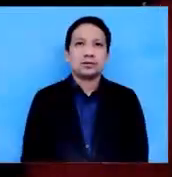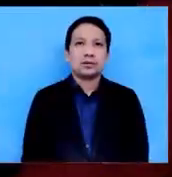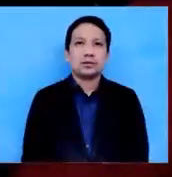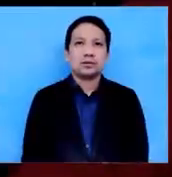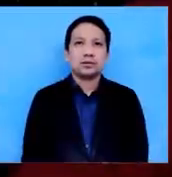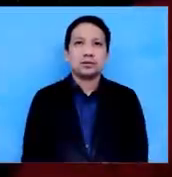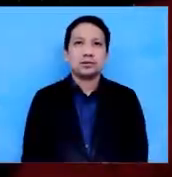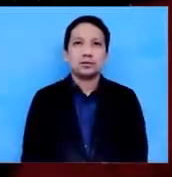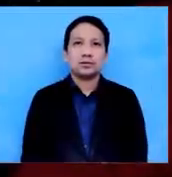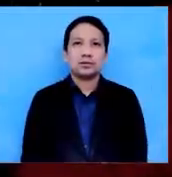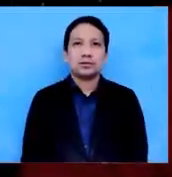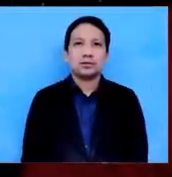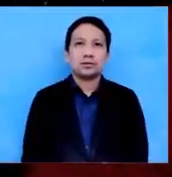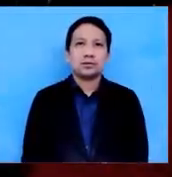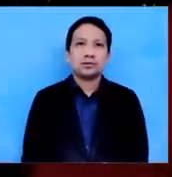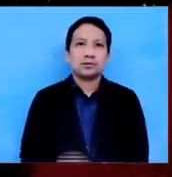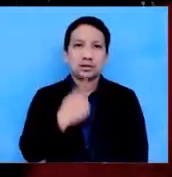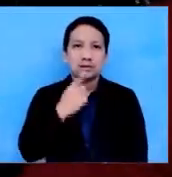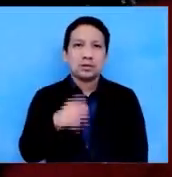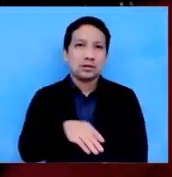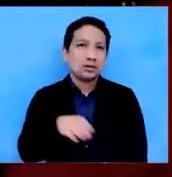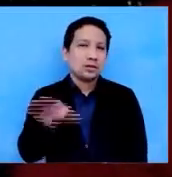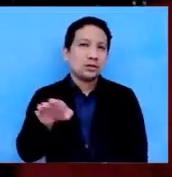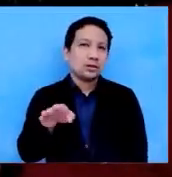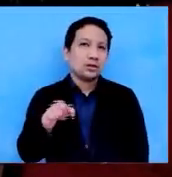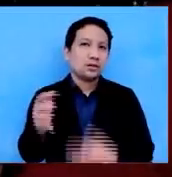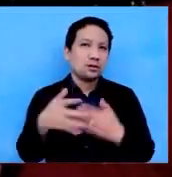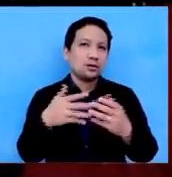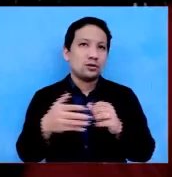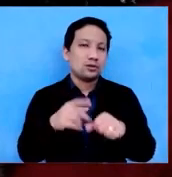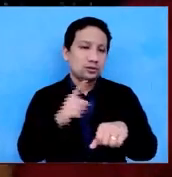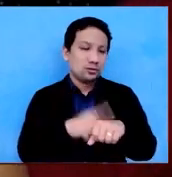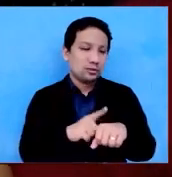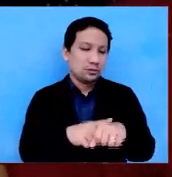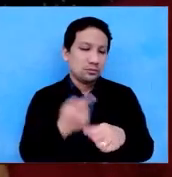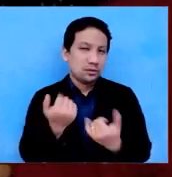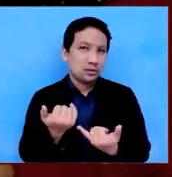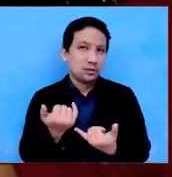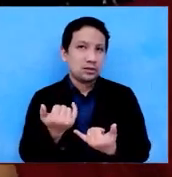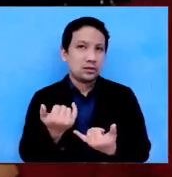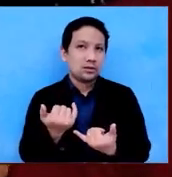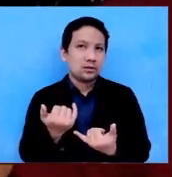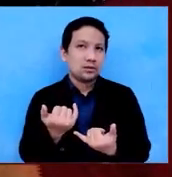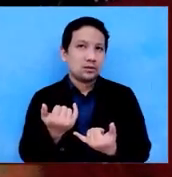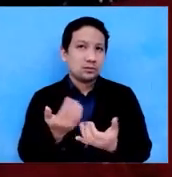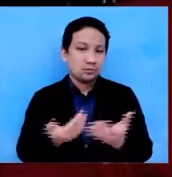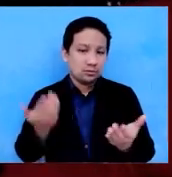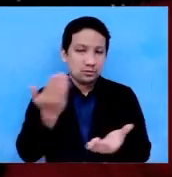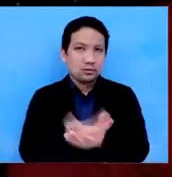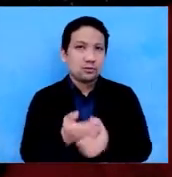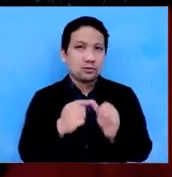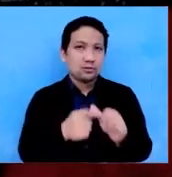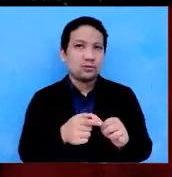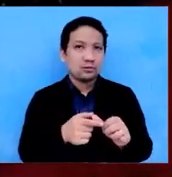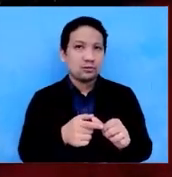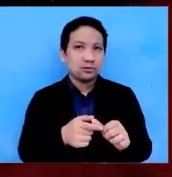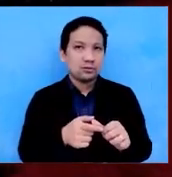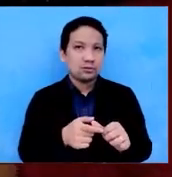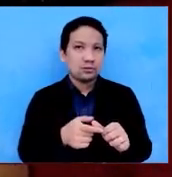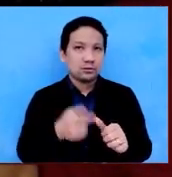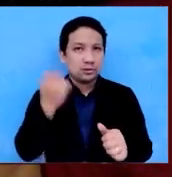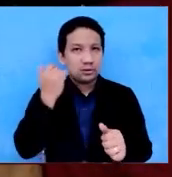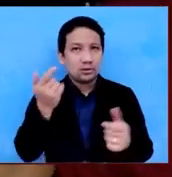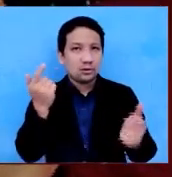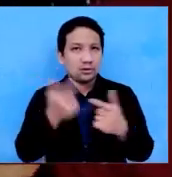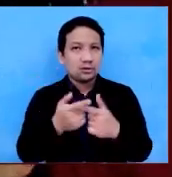Actually, maluwag na ngayon. Kung ano yung oras na kailangan makarating doon, ayun talaga yun. Kung 2 hours